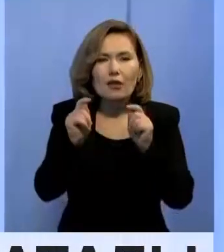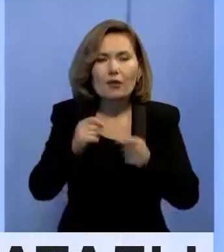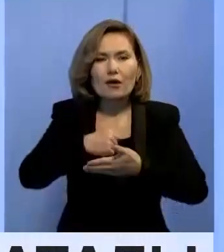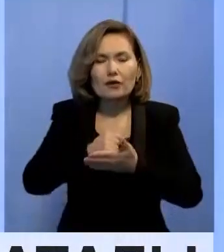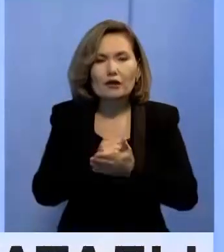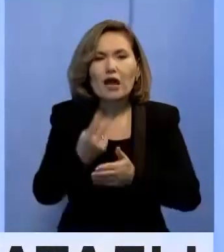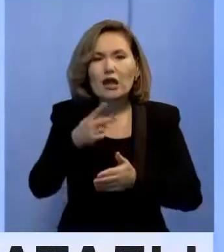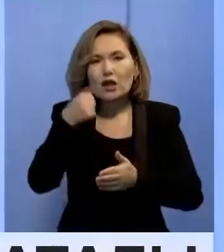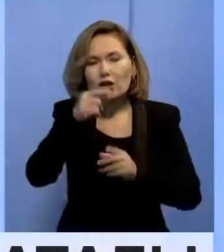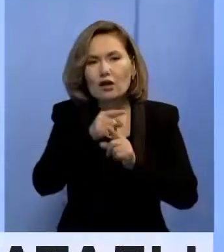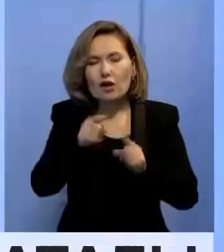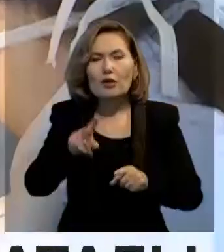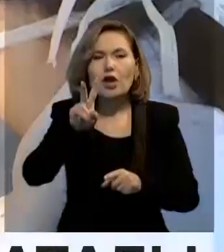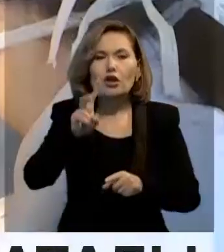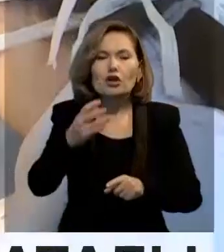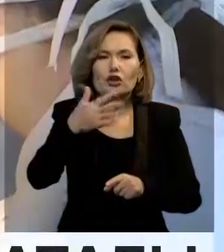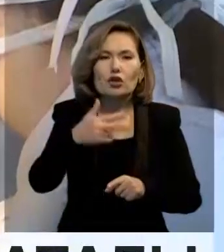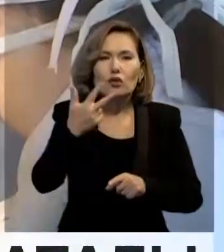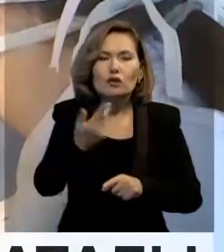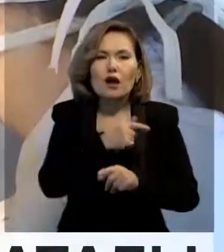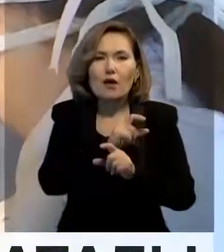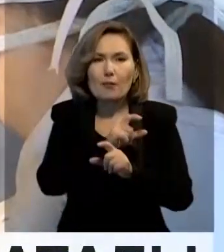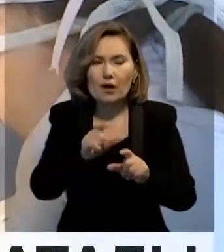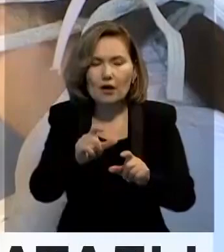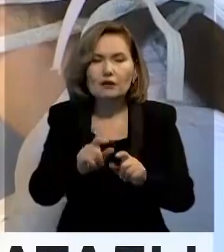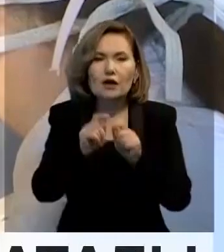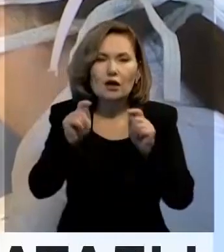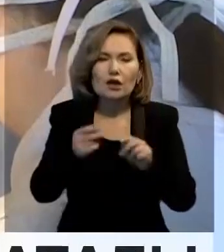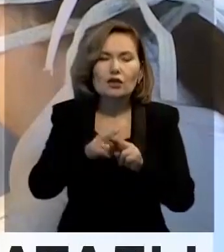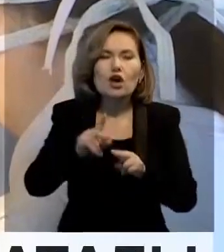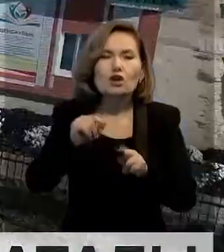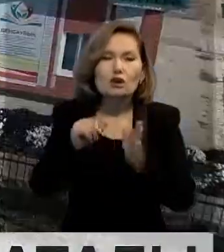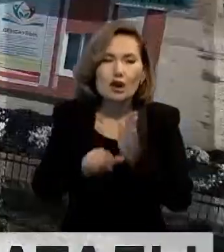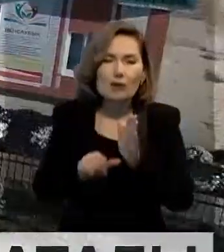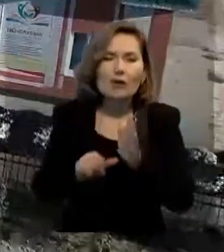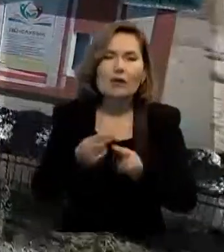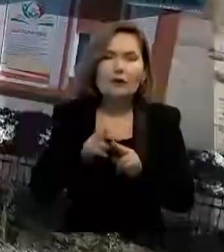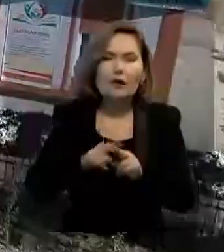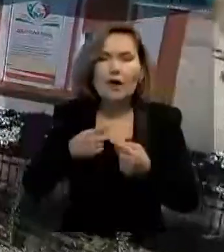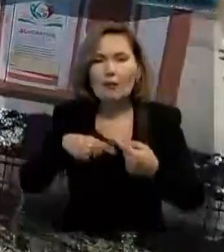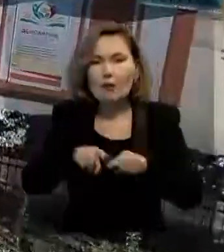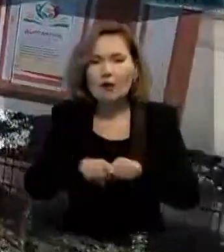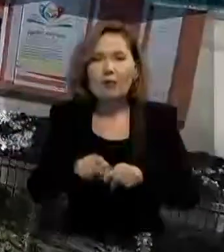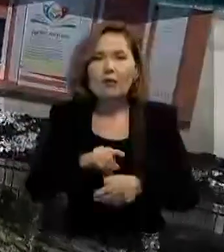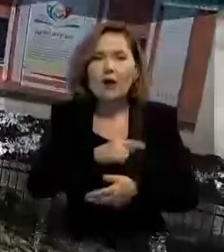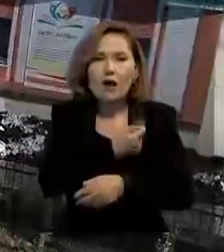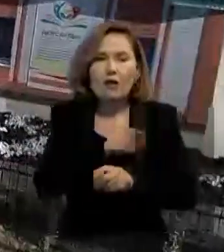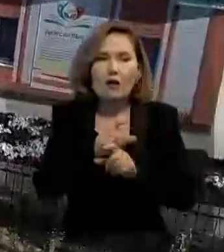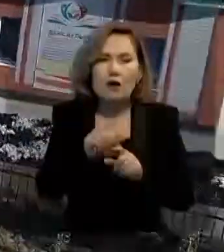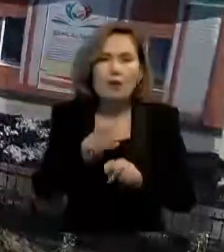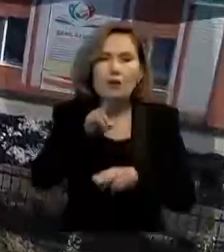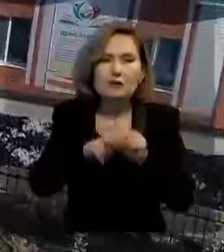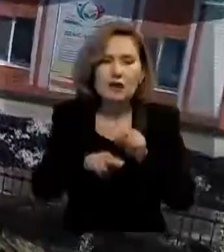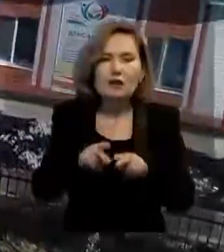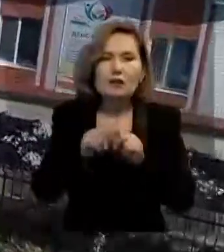2 жылда өңірлерде 253 медициналық пункті, 160 амбулатория мен 242 фельдшерлік акушерлік бөлімше салынатынын